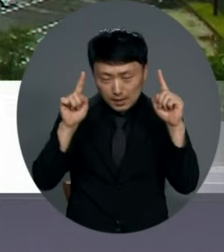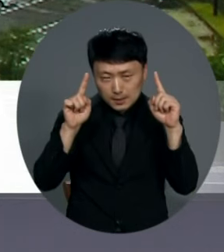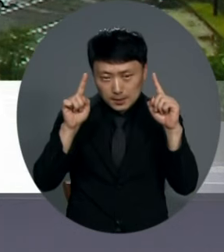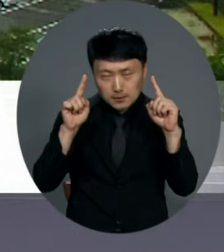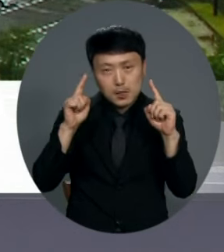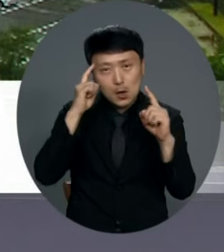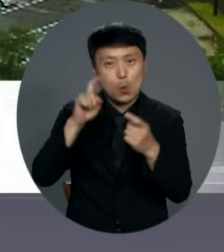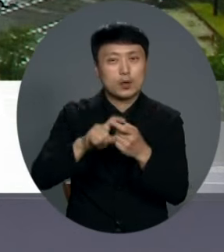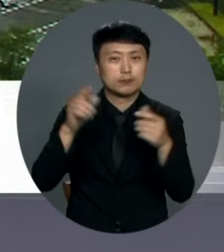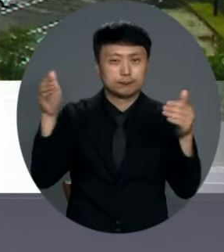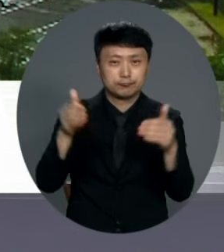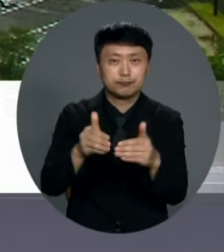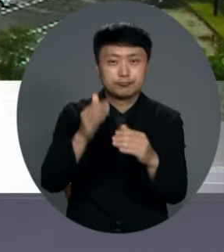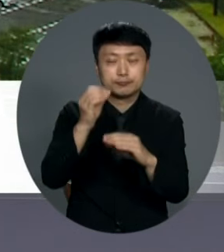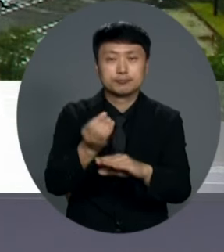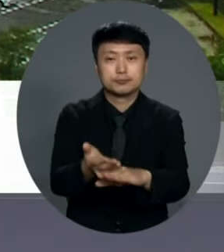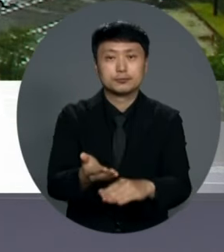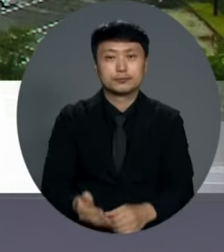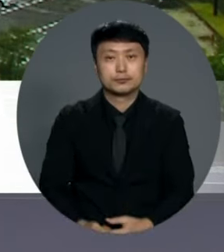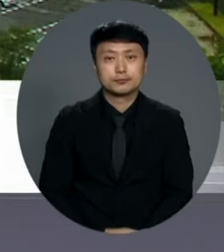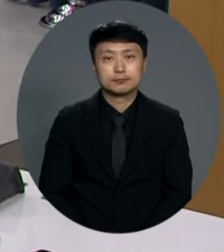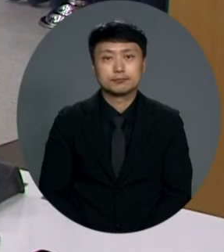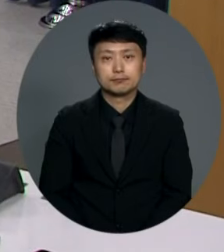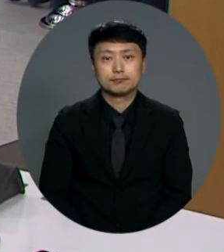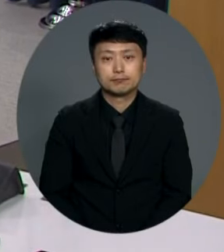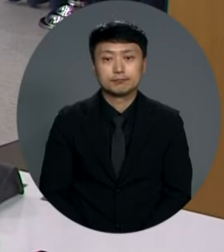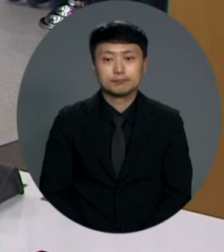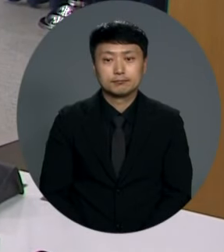쏠리고 있습니다. 장성훈 기자입니다.